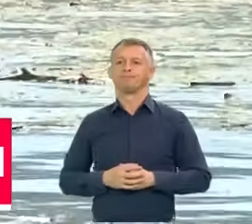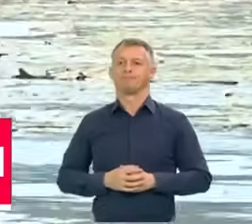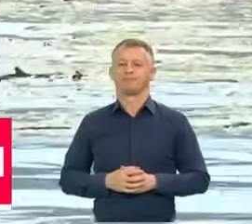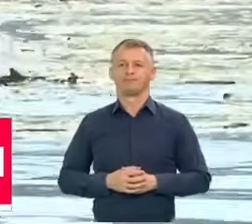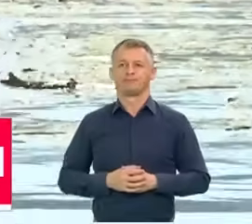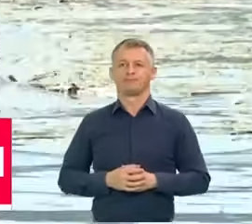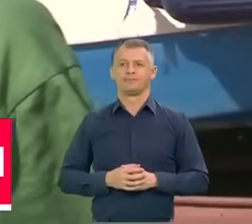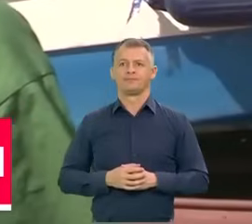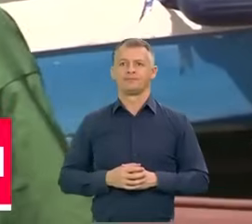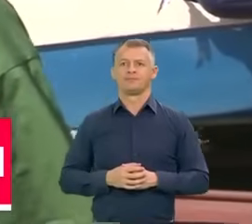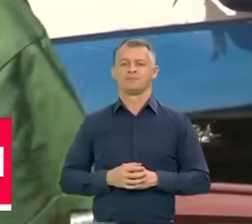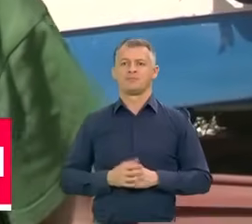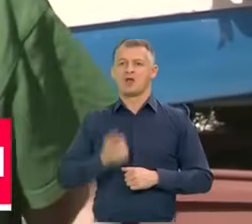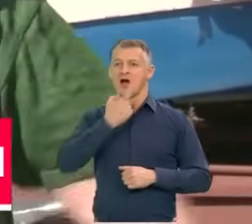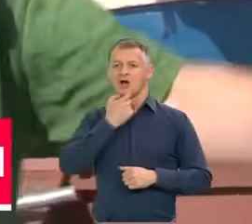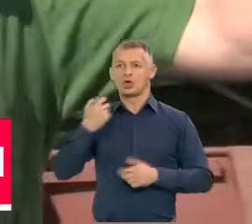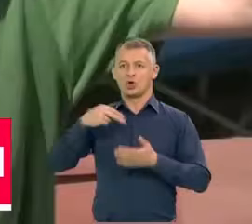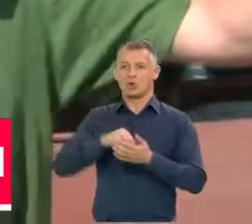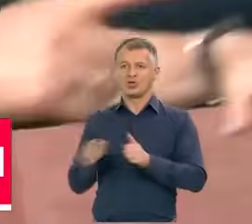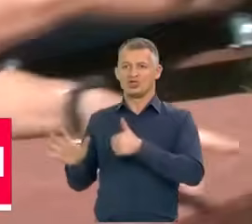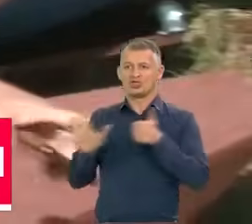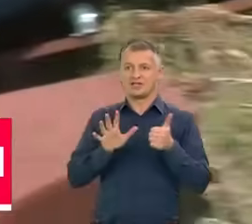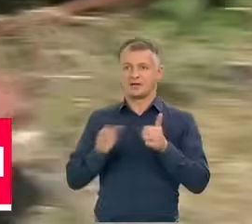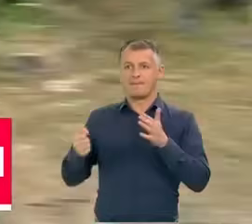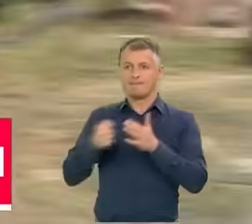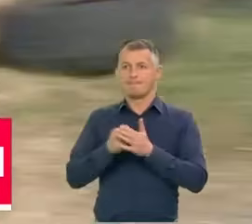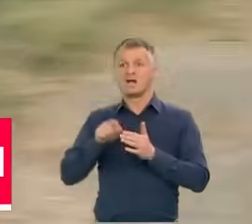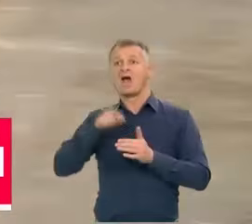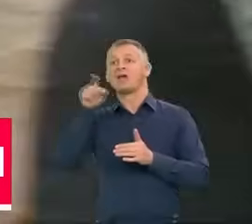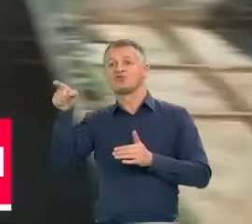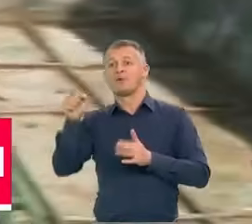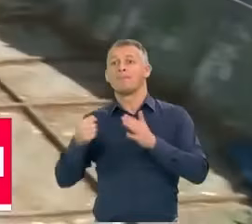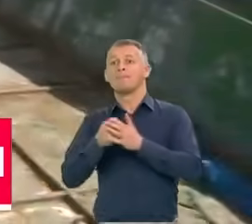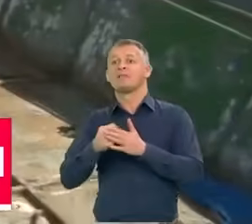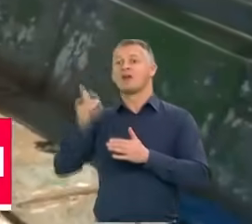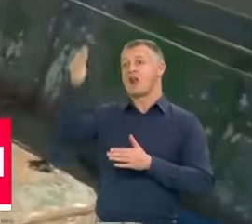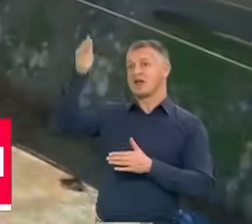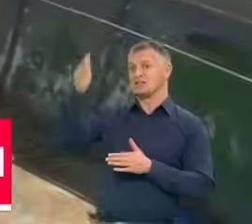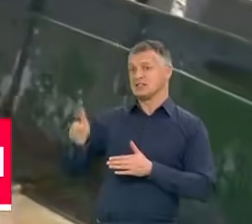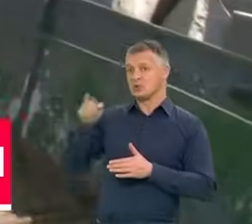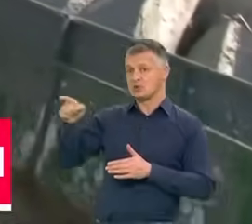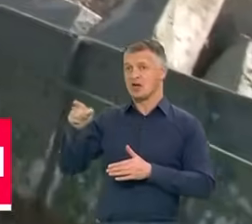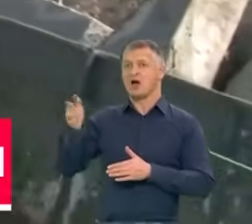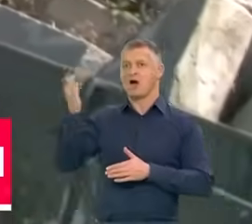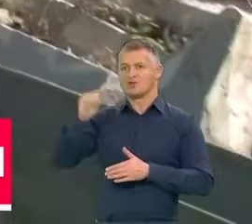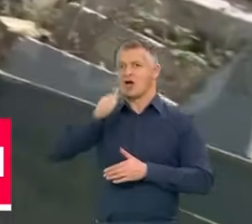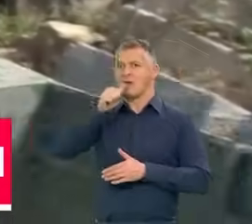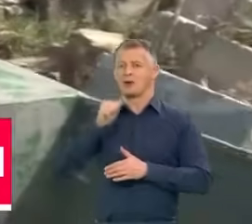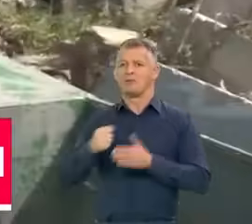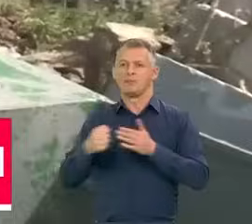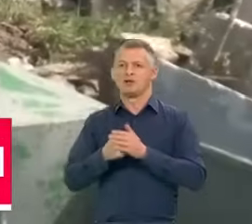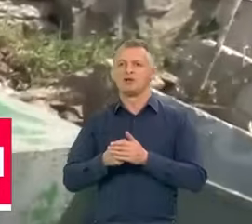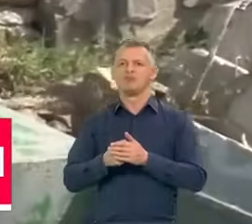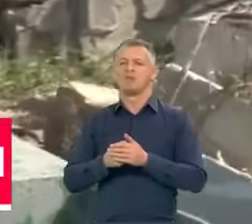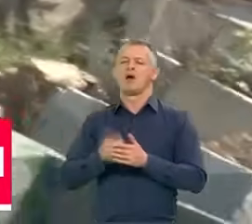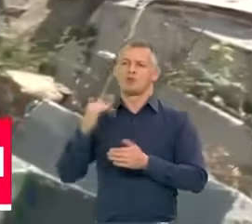zile în 2006 până aici uite până la zidul ăsta așa a fost apa în 2006 știu că a fost